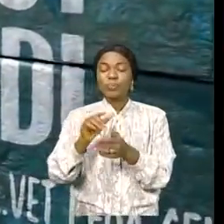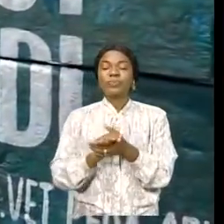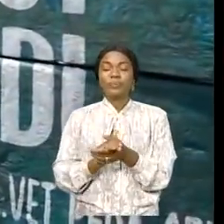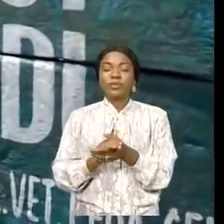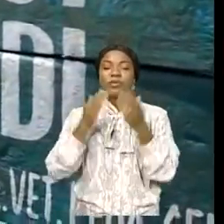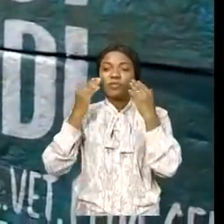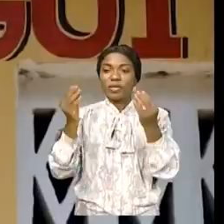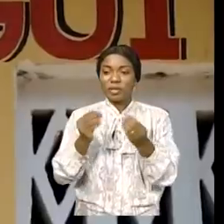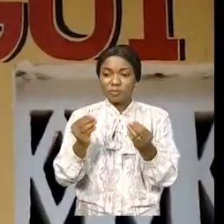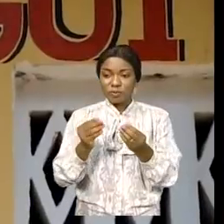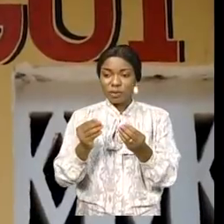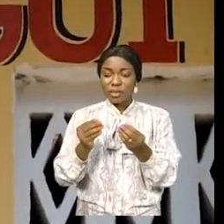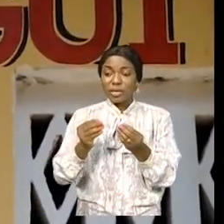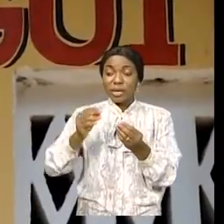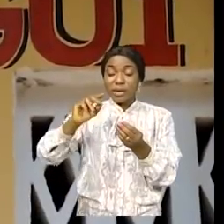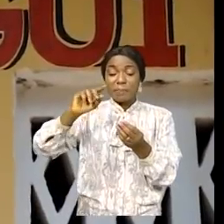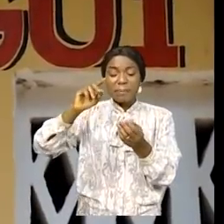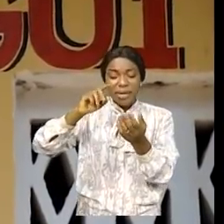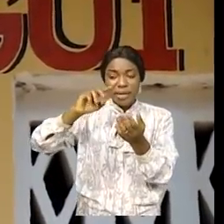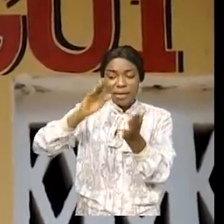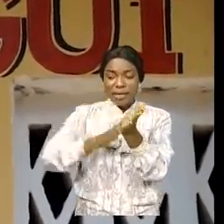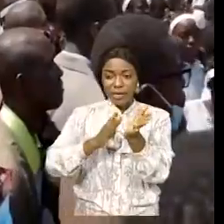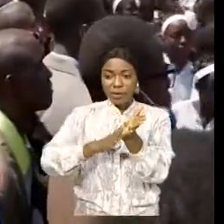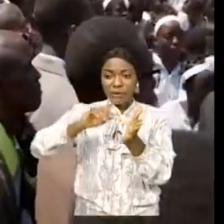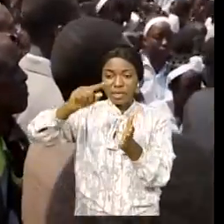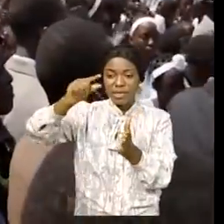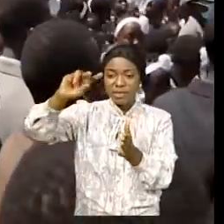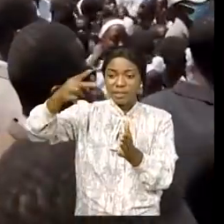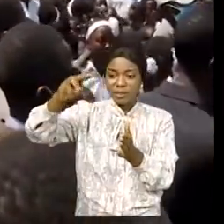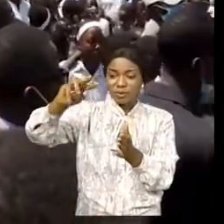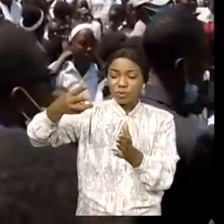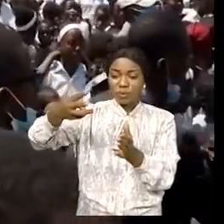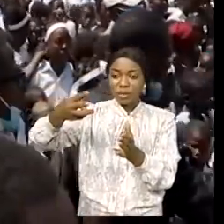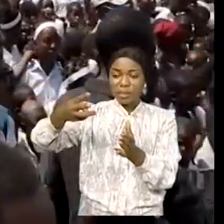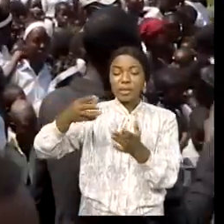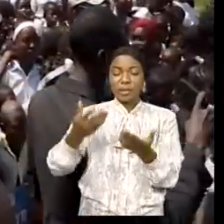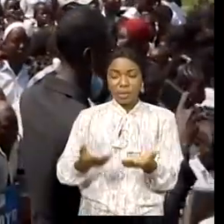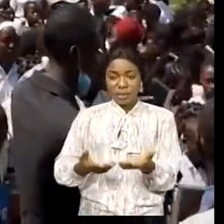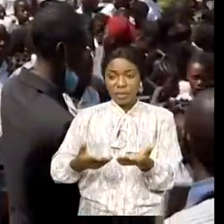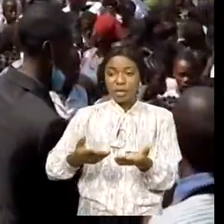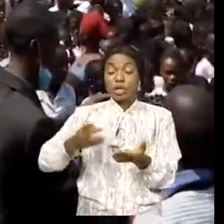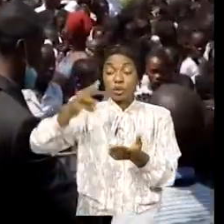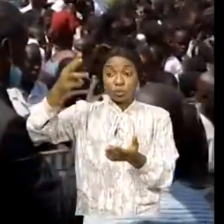Kaboudi, Kakobola, Gungu 1, Mukidi, Kandalé et Kilembe. Les objectifs sont multiples,